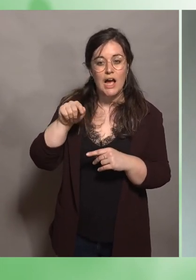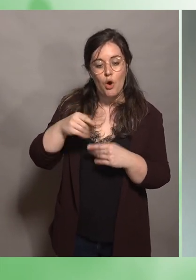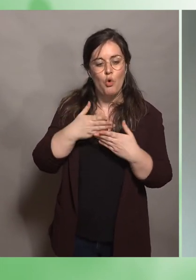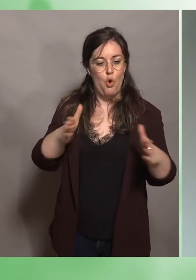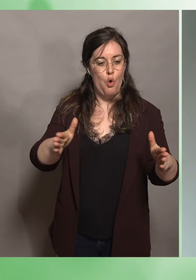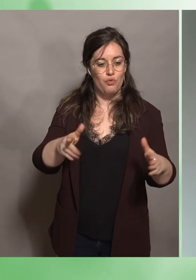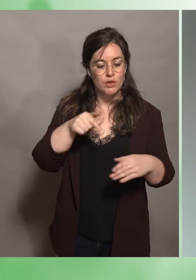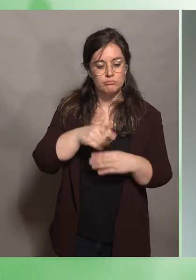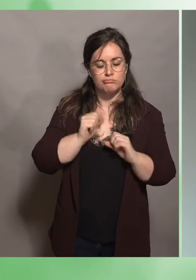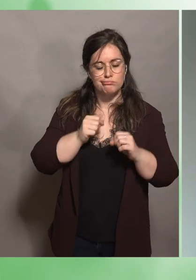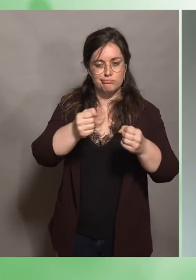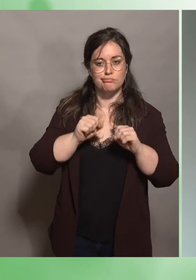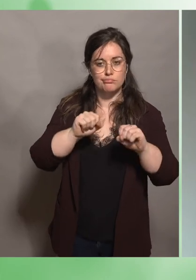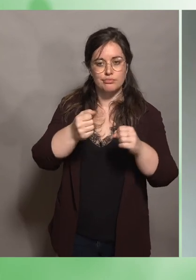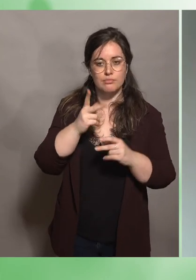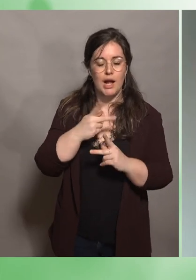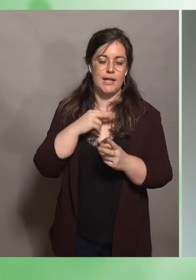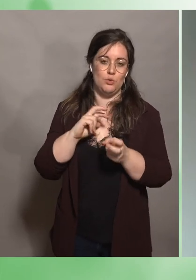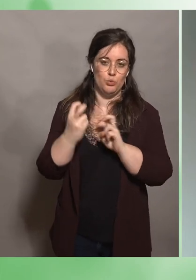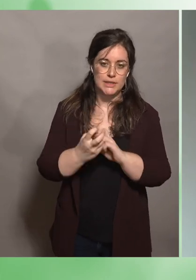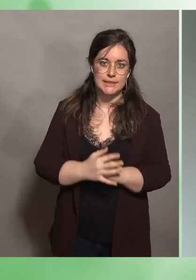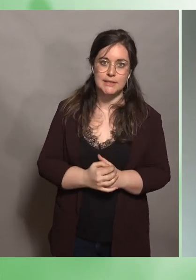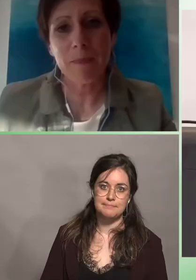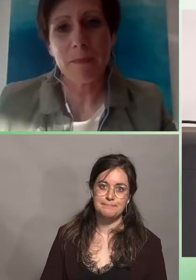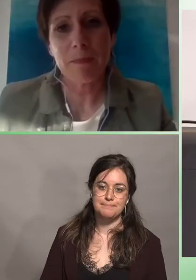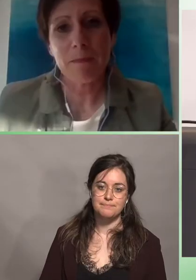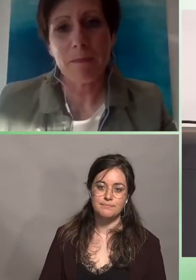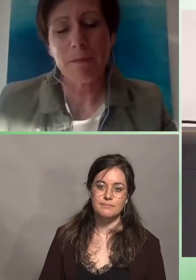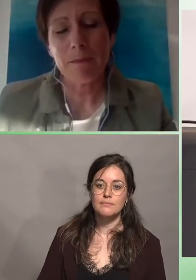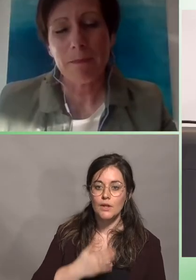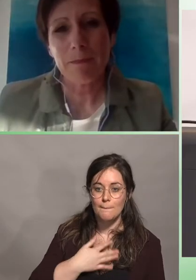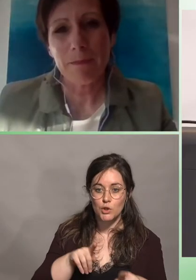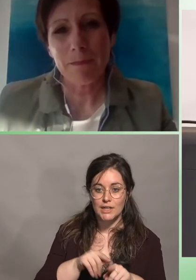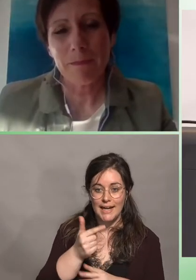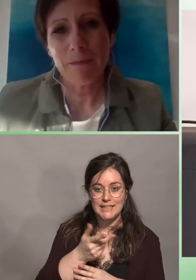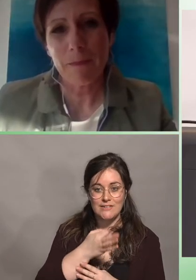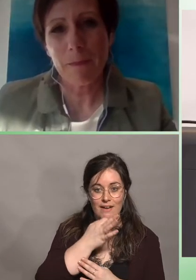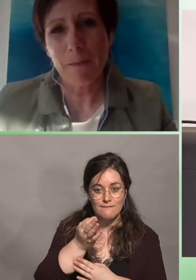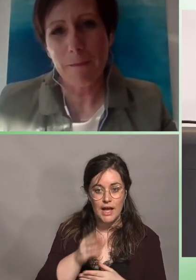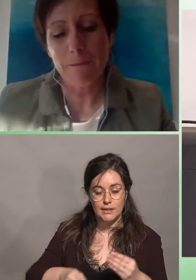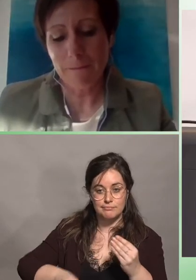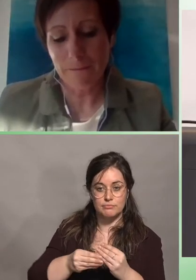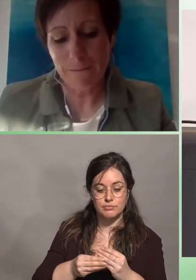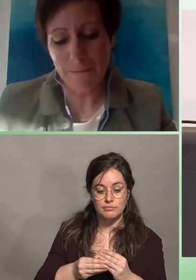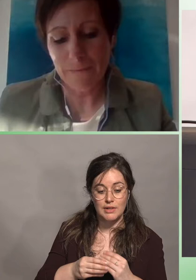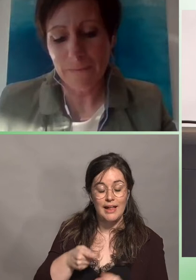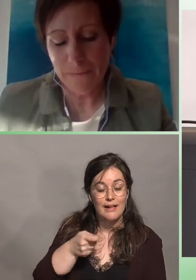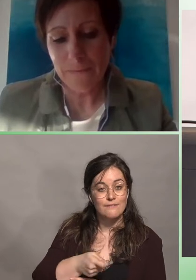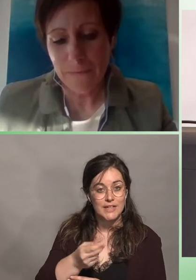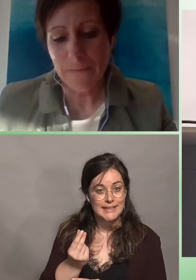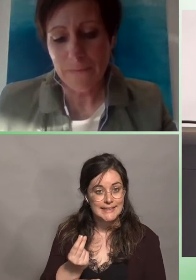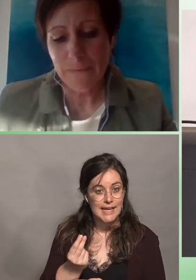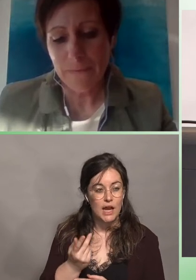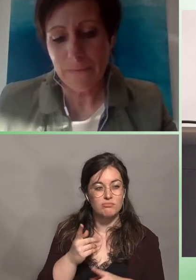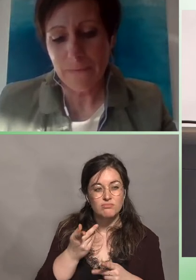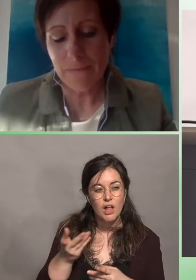dieses Engagement hier wirklich umsetzen kann. Ich möchte gleich zwei Fragen anknüpfen zum Finanziellen. Es ist die Frage gekommen, ob es